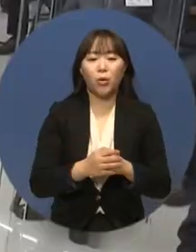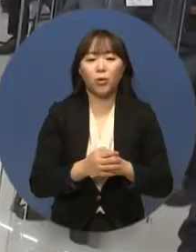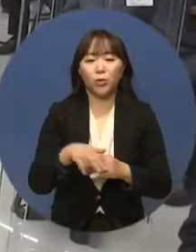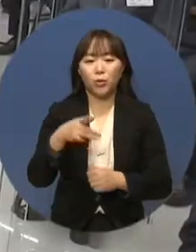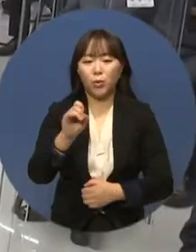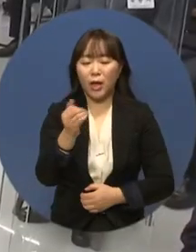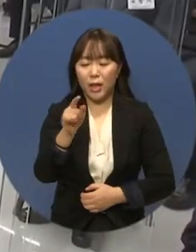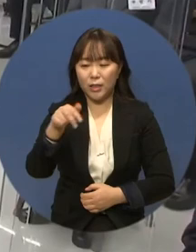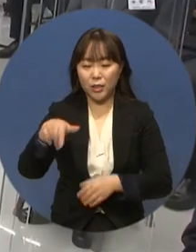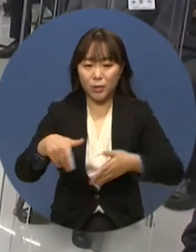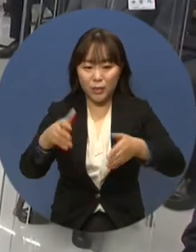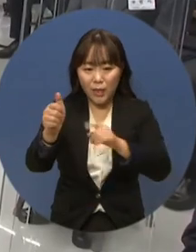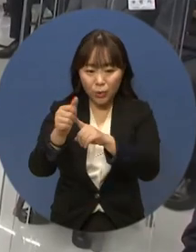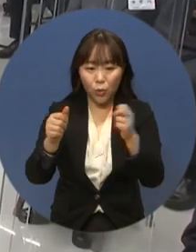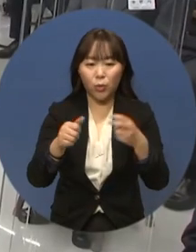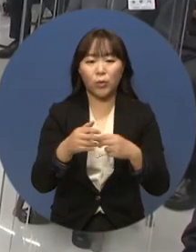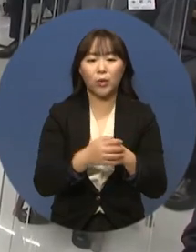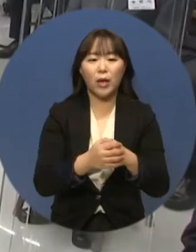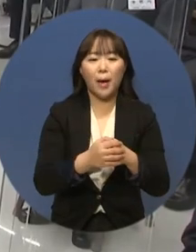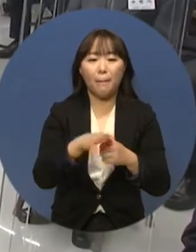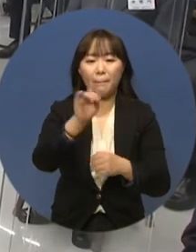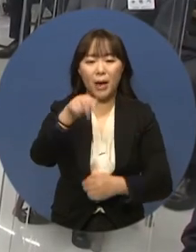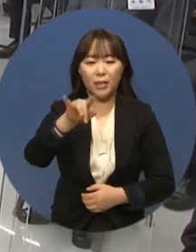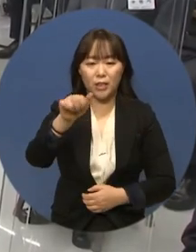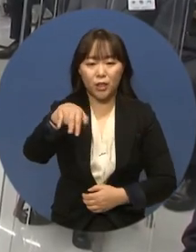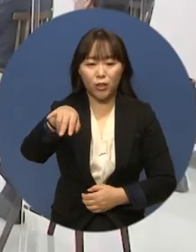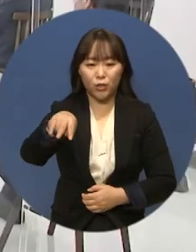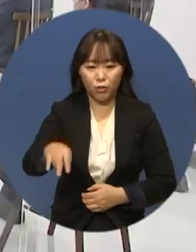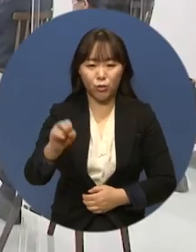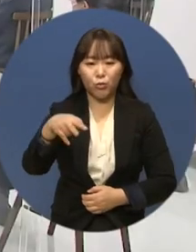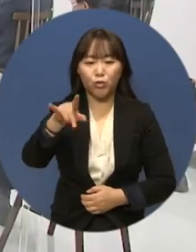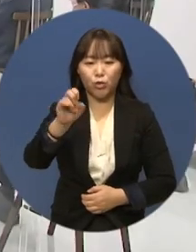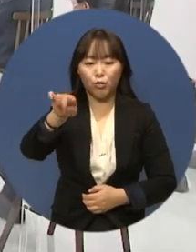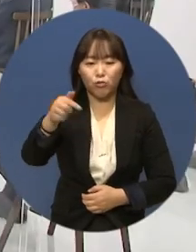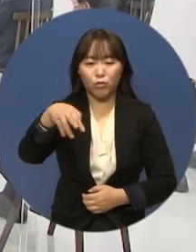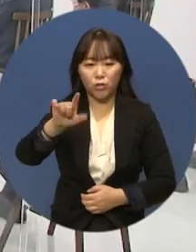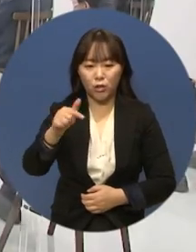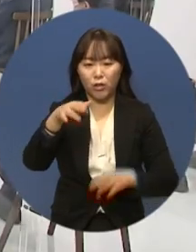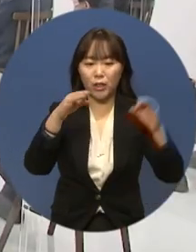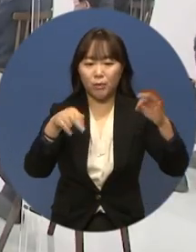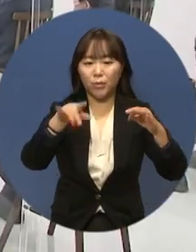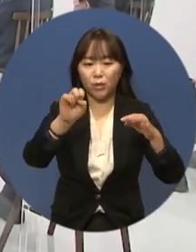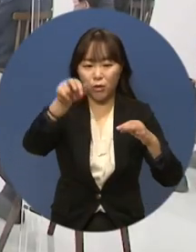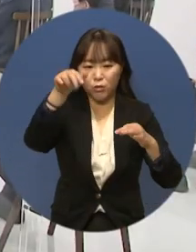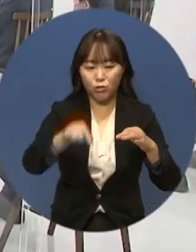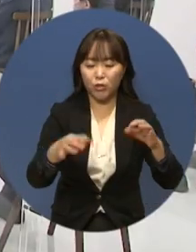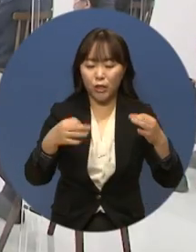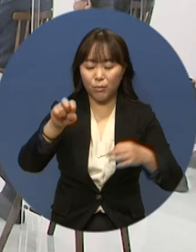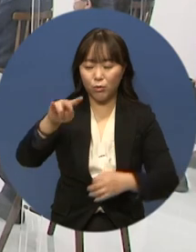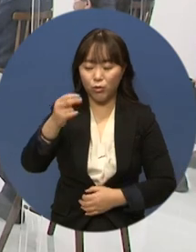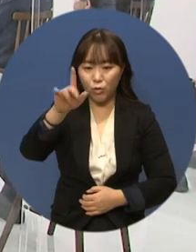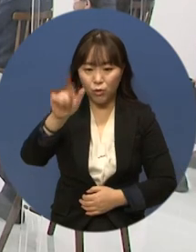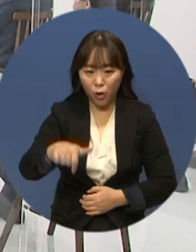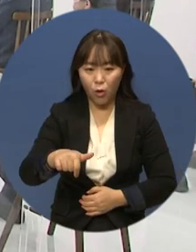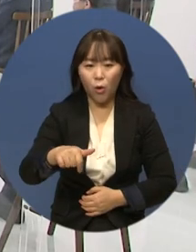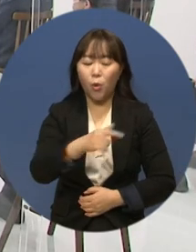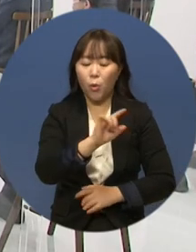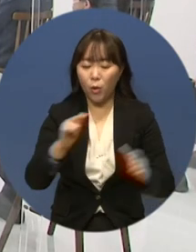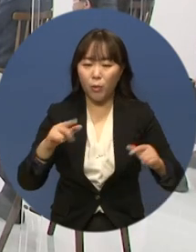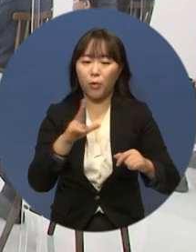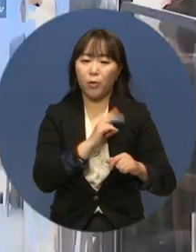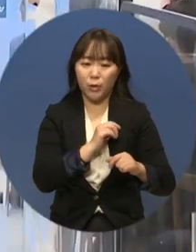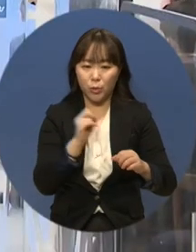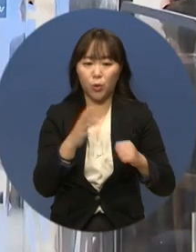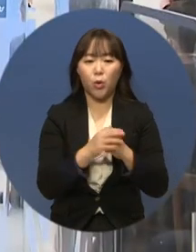도지사, 산업부 박진규 차관, 정운천, 김성주, 김윤덕, 안호영 국회의원, 효성 첨단 소재